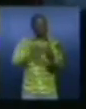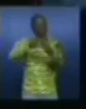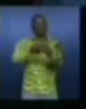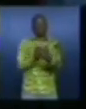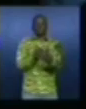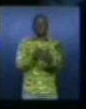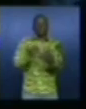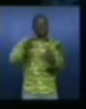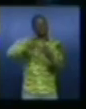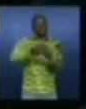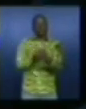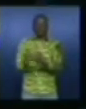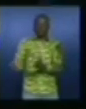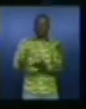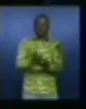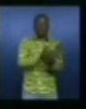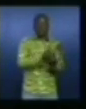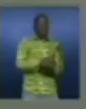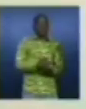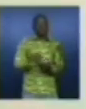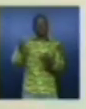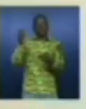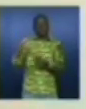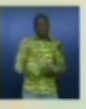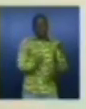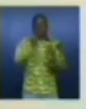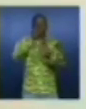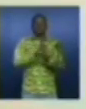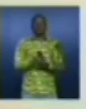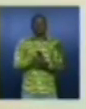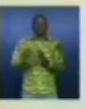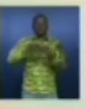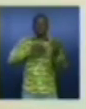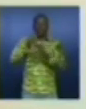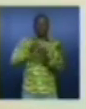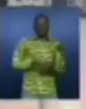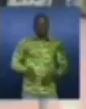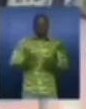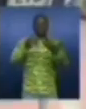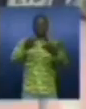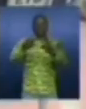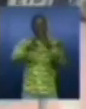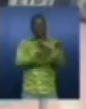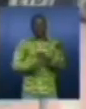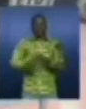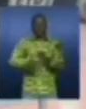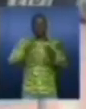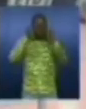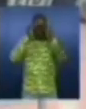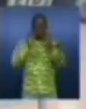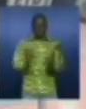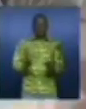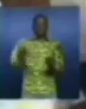nouvelles mobilisations, de nouveaux engagements. Afin de répercuter les principales décisions au niveau de la